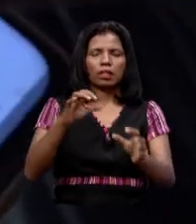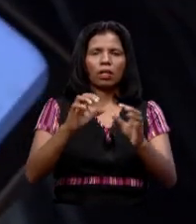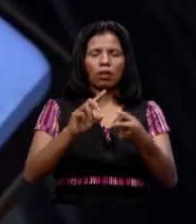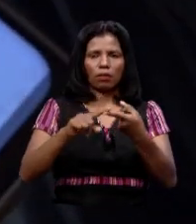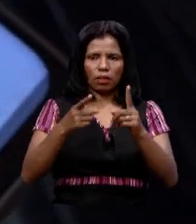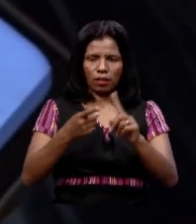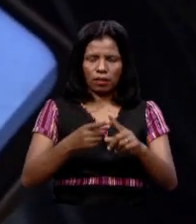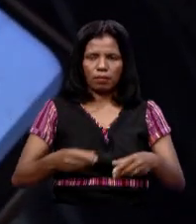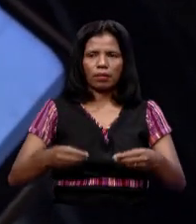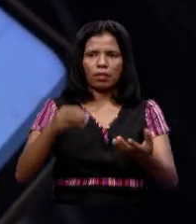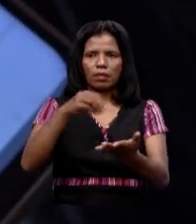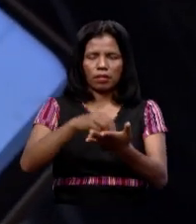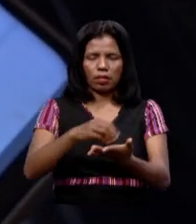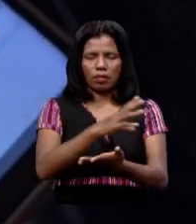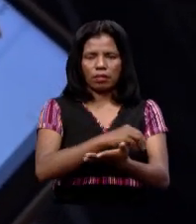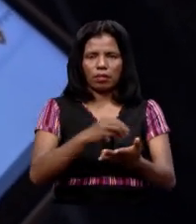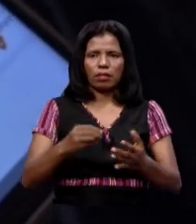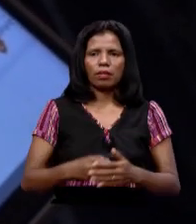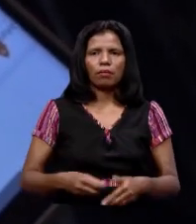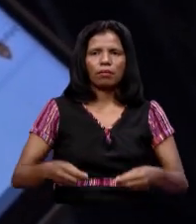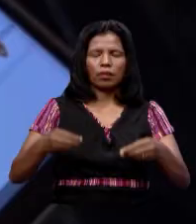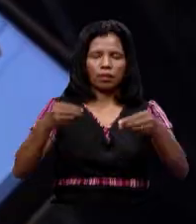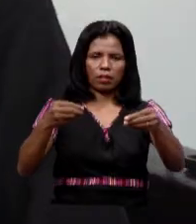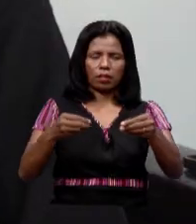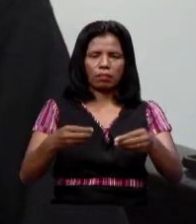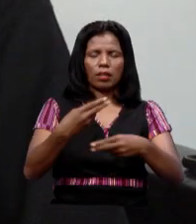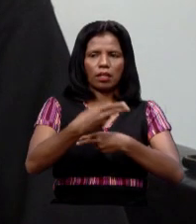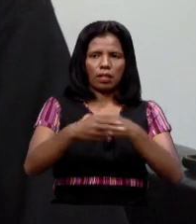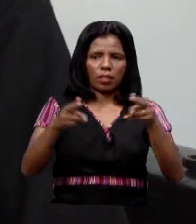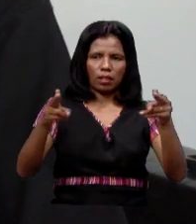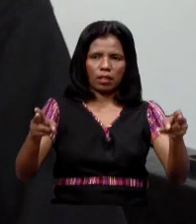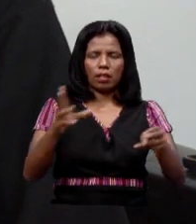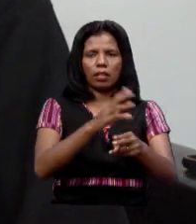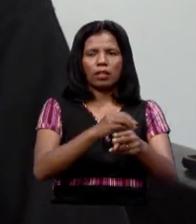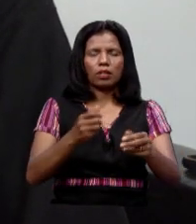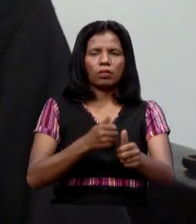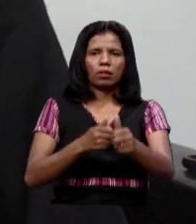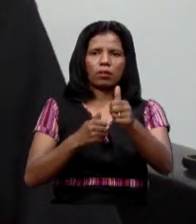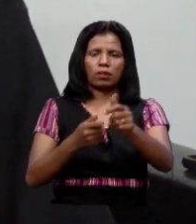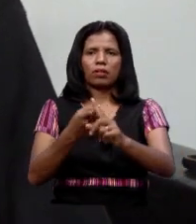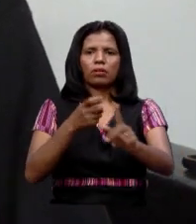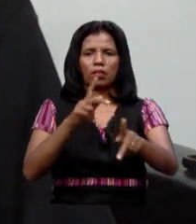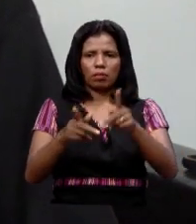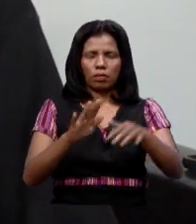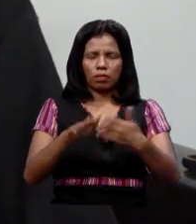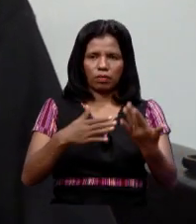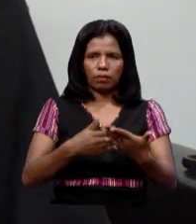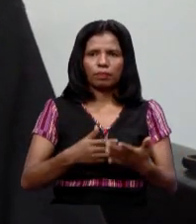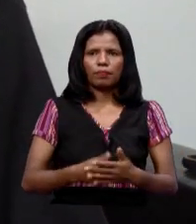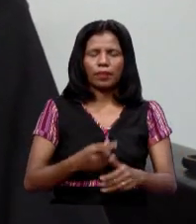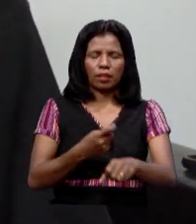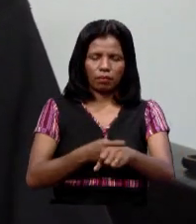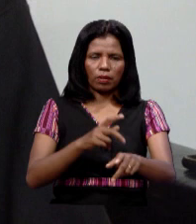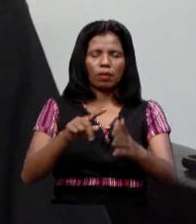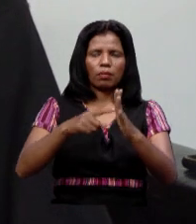ne bel imprimi ho medida oing bel mos imprimi bahena ka mobiliari tir order si cliente sira. Tempo ne ba komesa ima